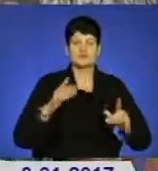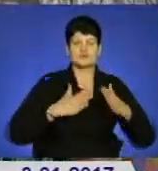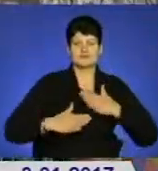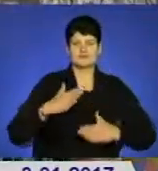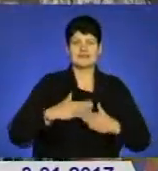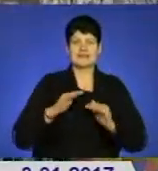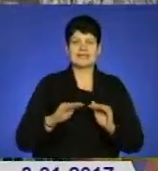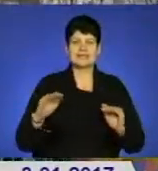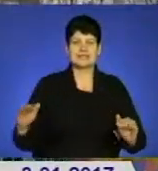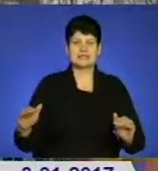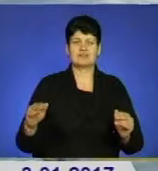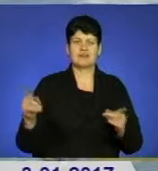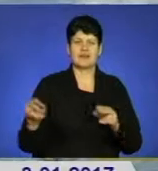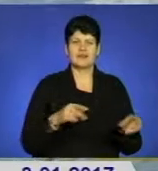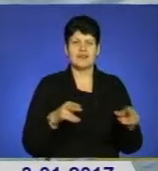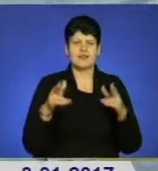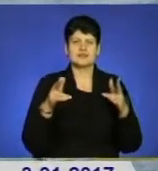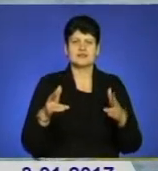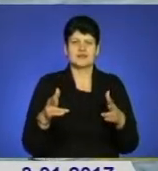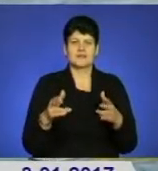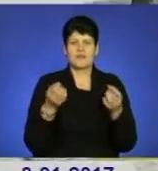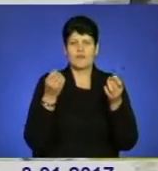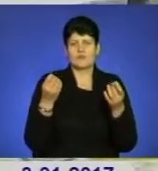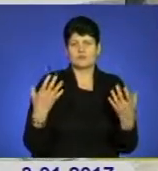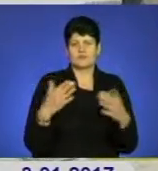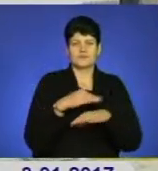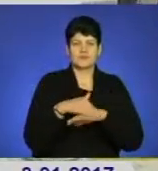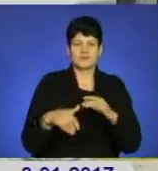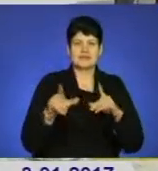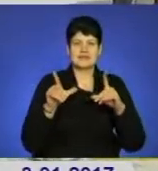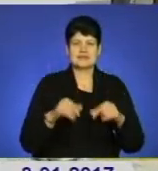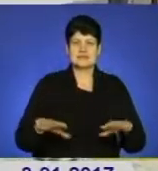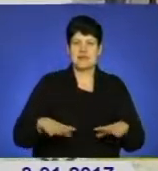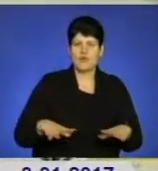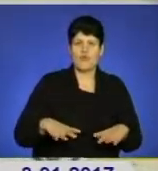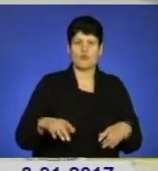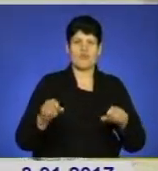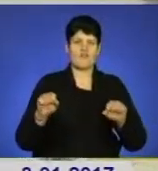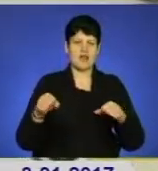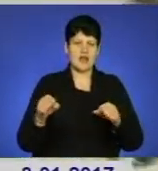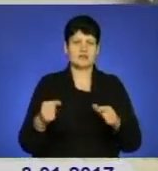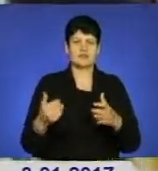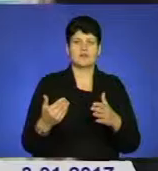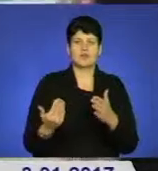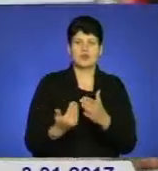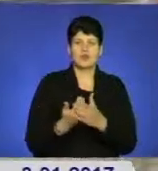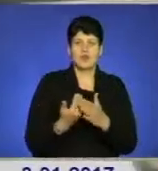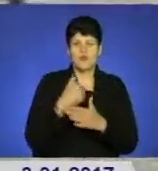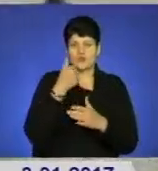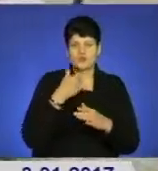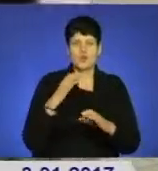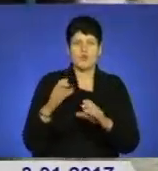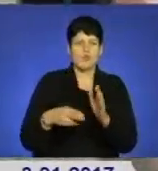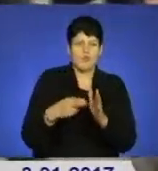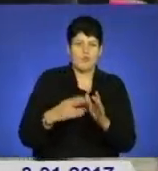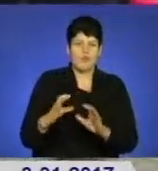Вони каталися на атракціонах, на ковзанах, просто неба. Їздили на конях, у каретах, у новорічному потязі, гралися надувними